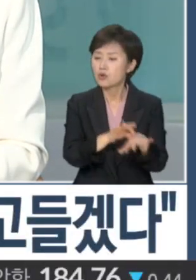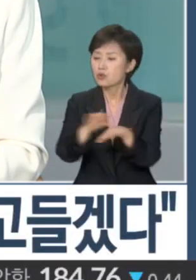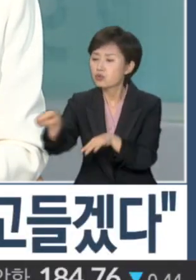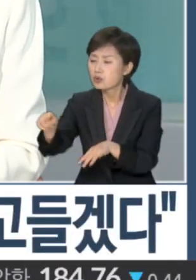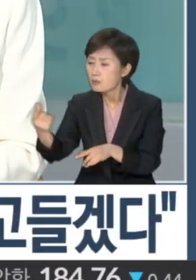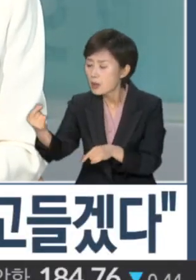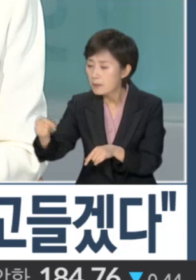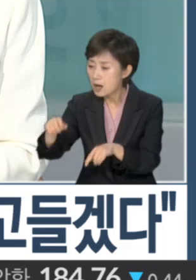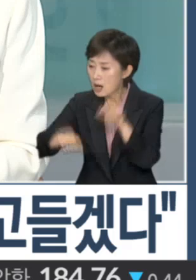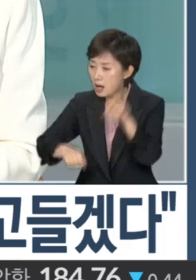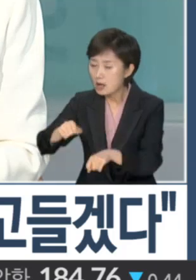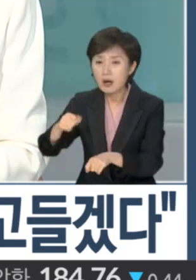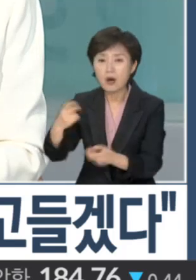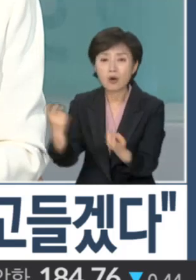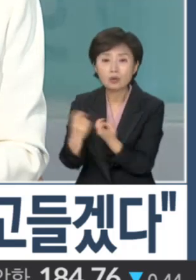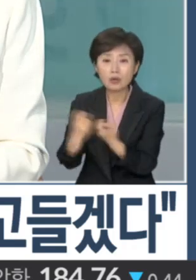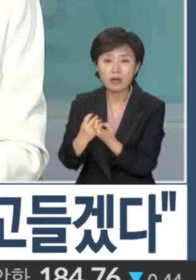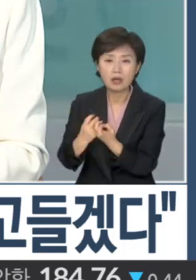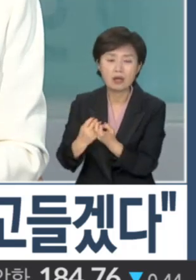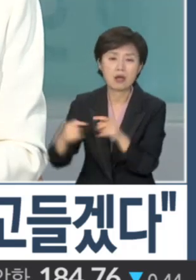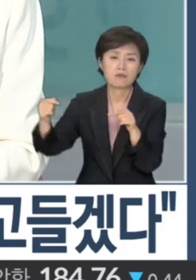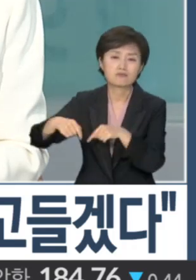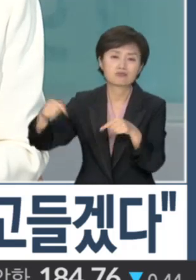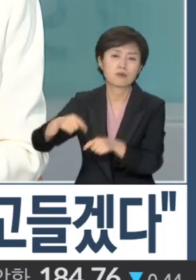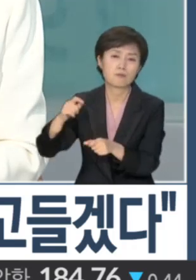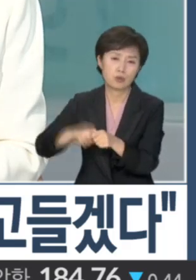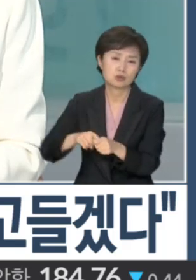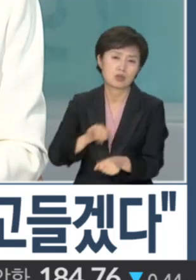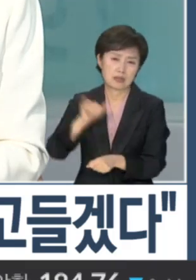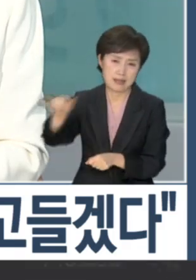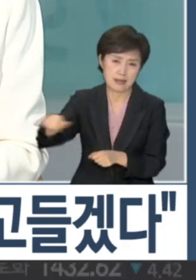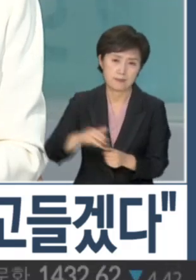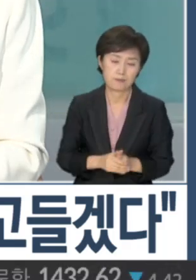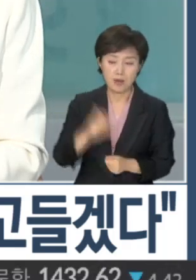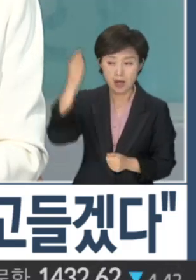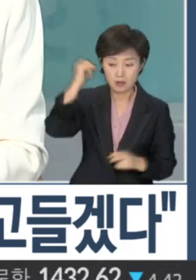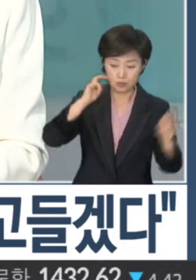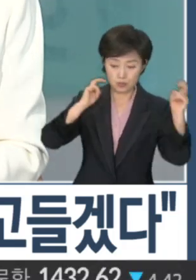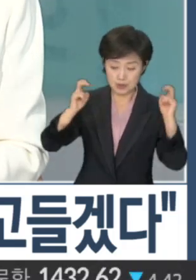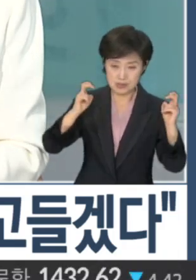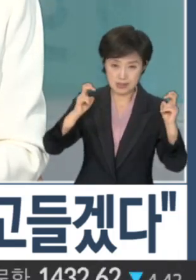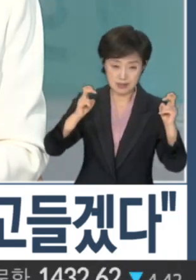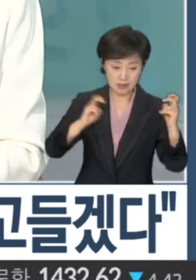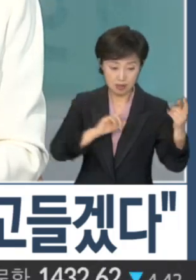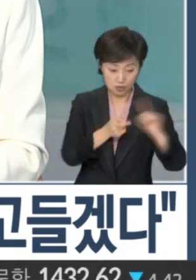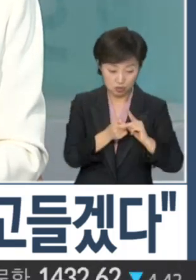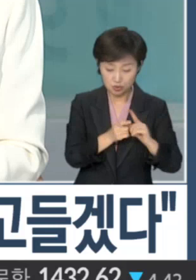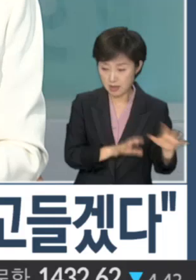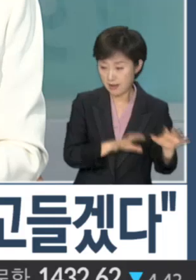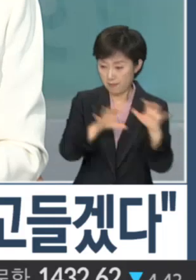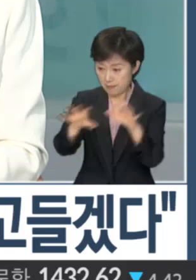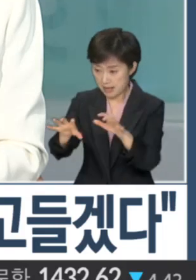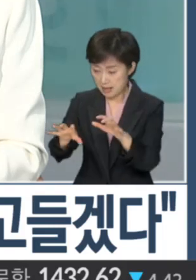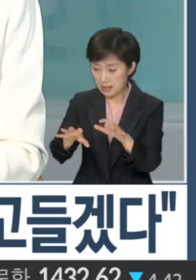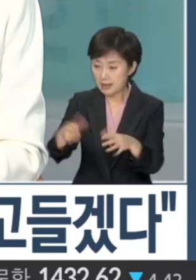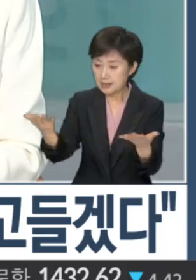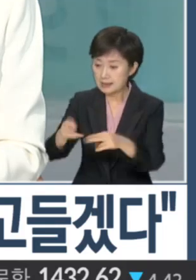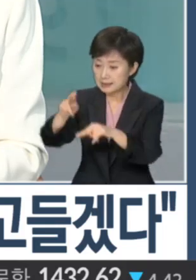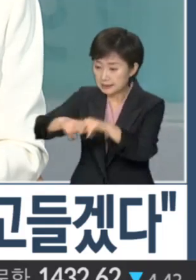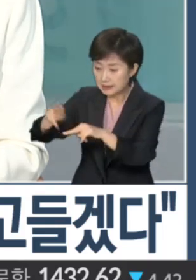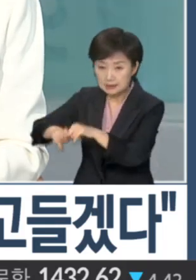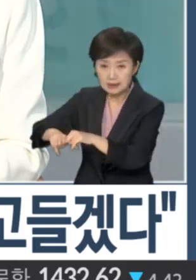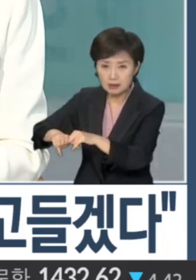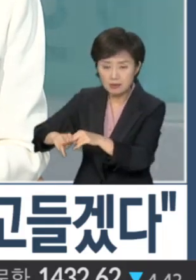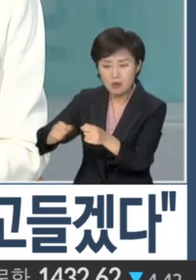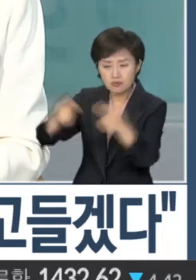이 네옴시티 프로젝트를 비롯해서 실제 대한민국 기업들이 함께 협력하고 여기에서 찾을 수 있는 무한한 일자리와 경제